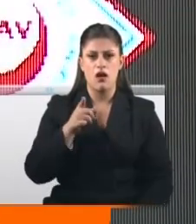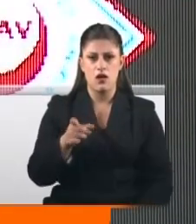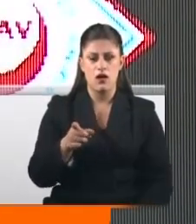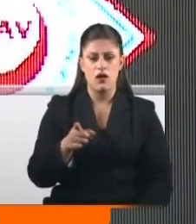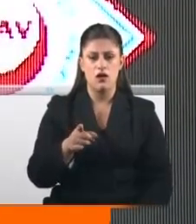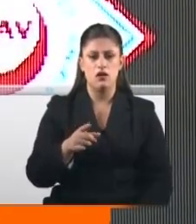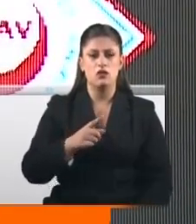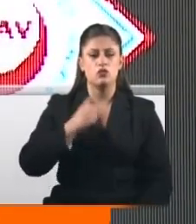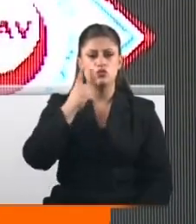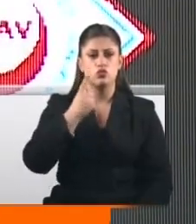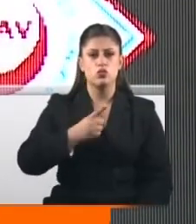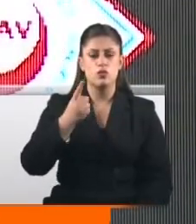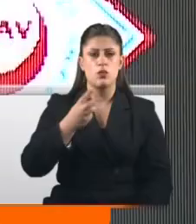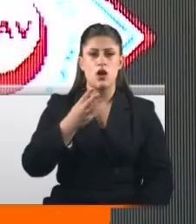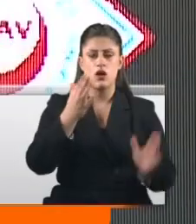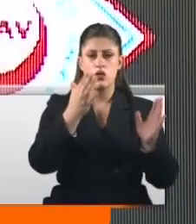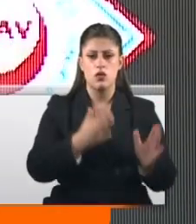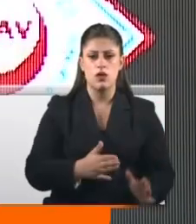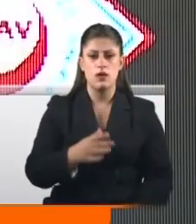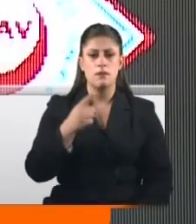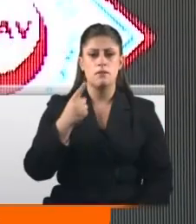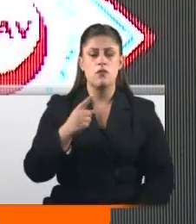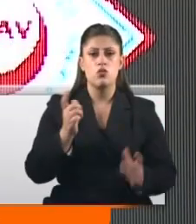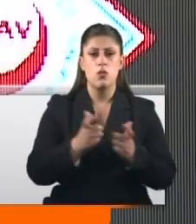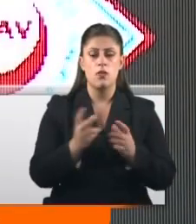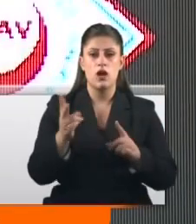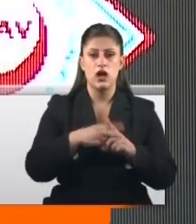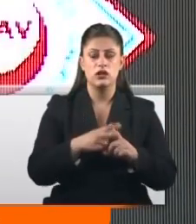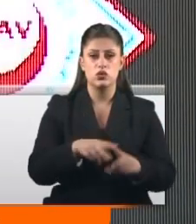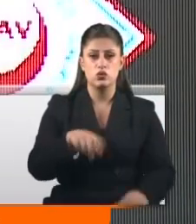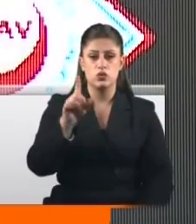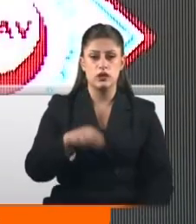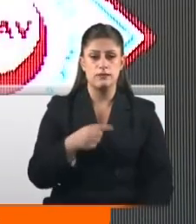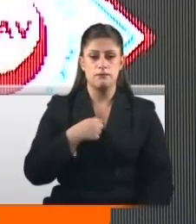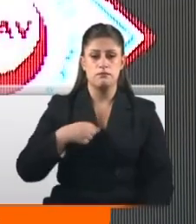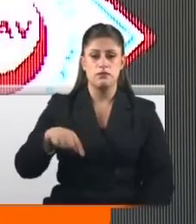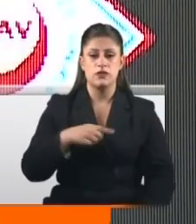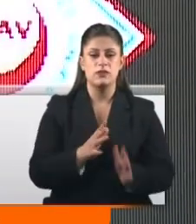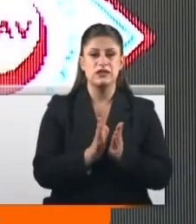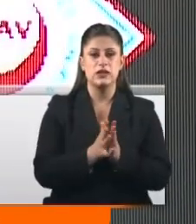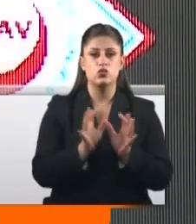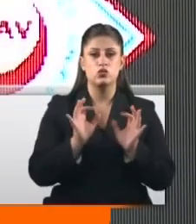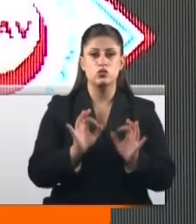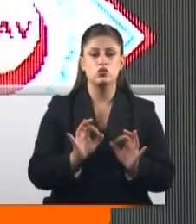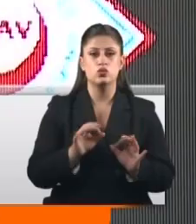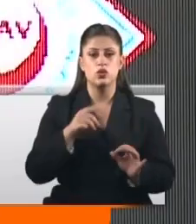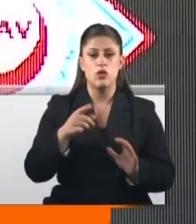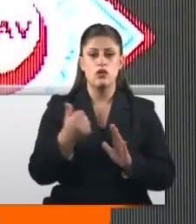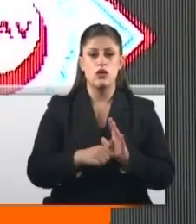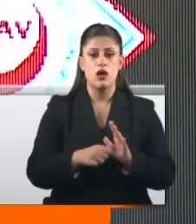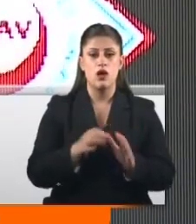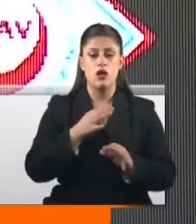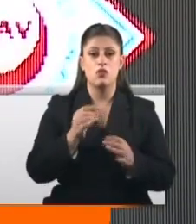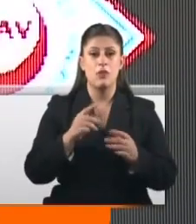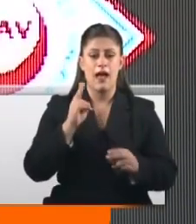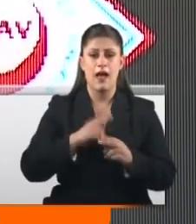Sayın Cumhurbaşkanımızın BRICS toplantısına katıldığı gün, bizim de salı günkü tarihi çıkışımızın hemen